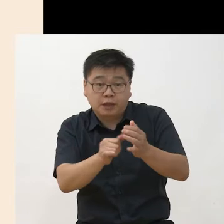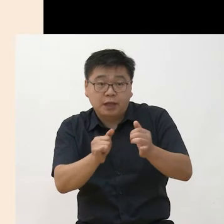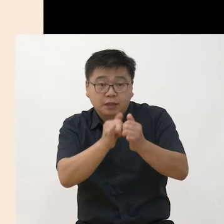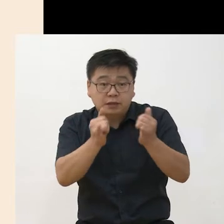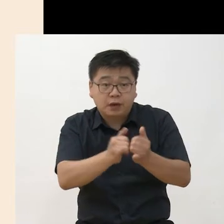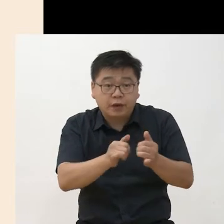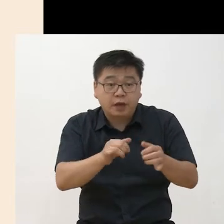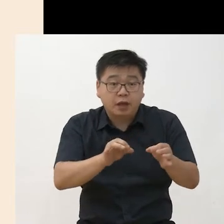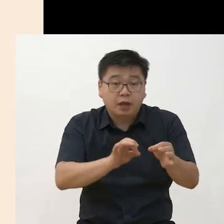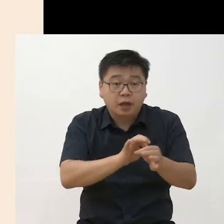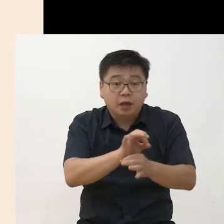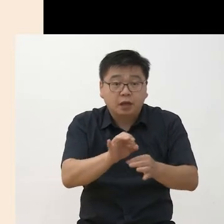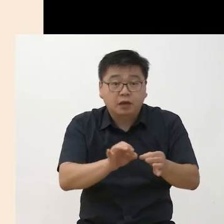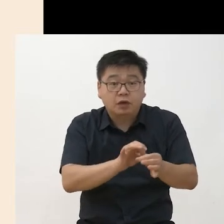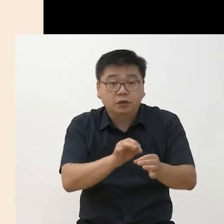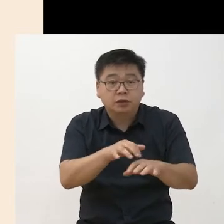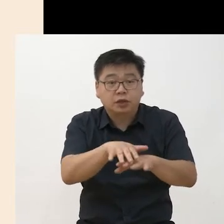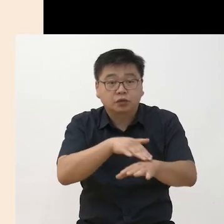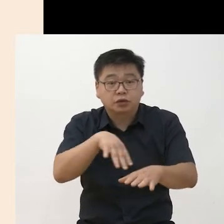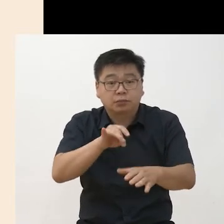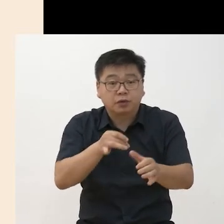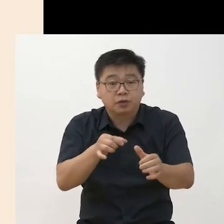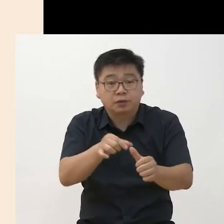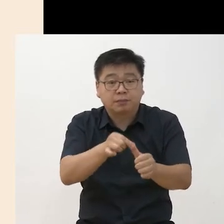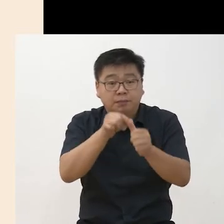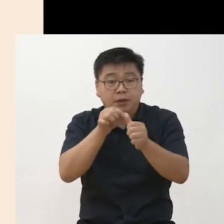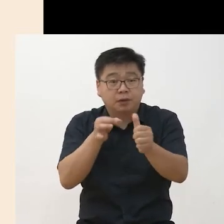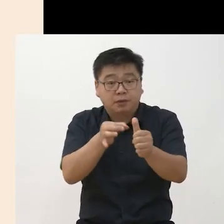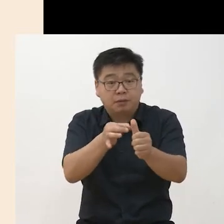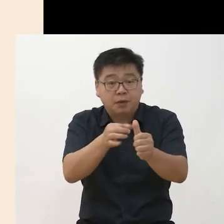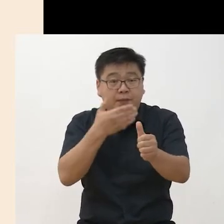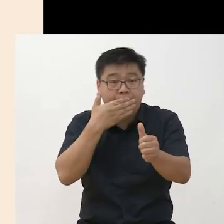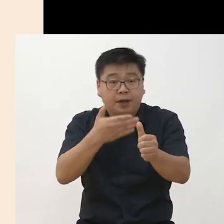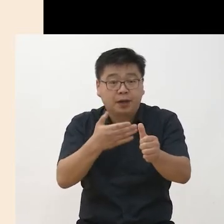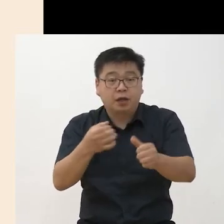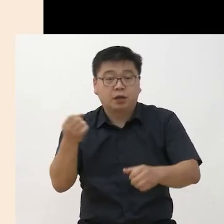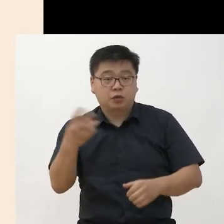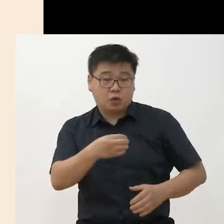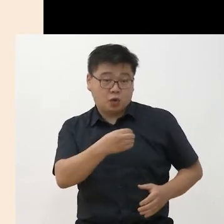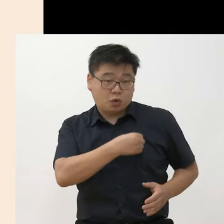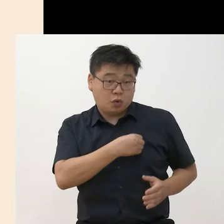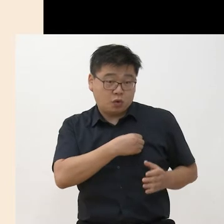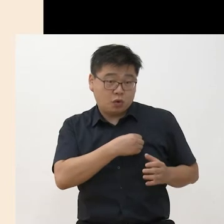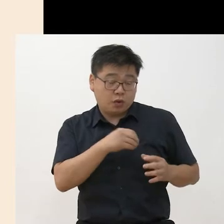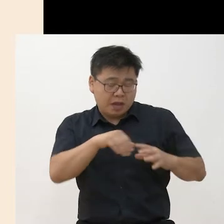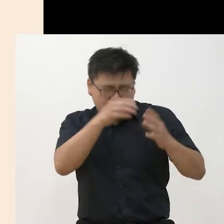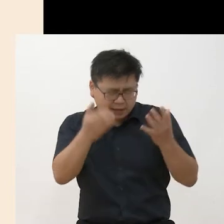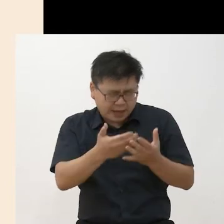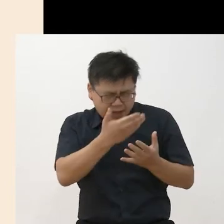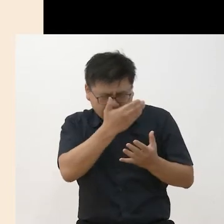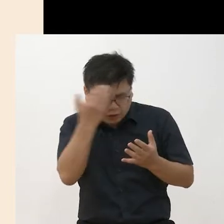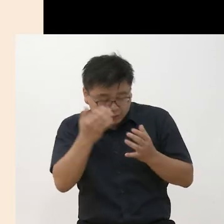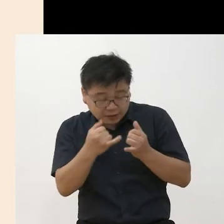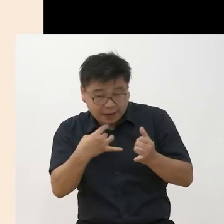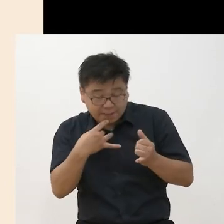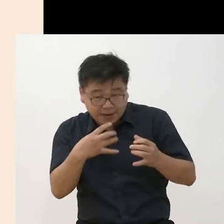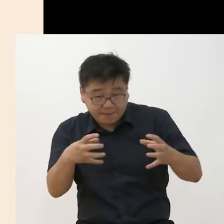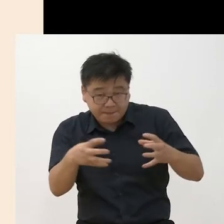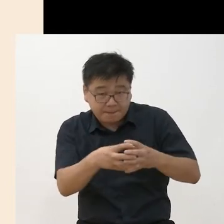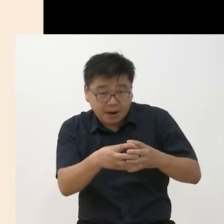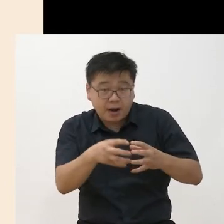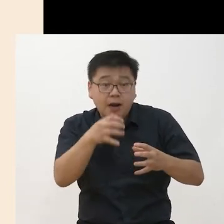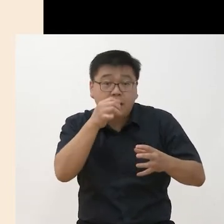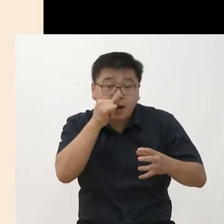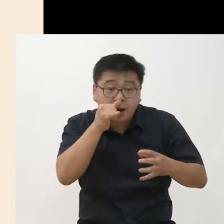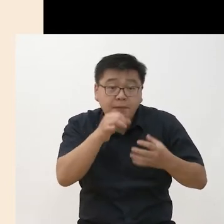우선 지원한다는 의미입니다. 한편 구성원이 모두 청년으로 구성된 단체는